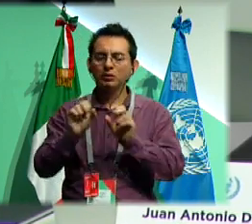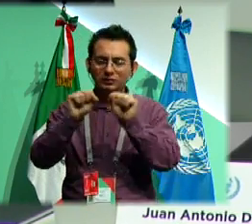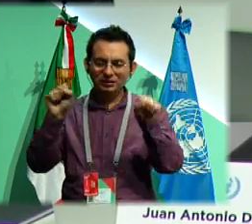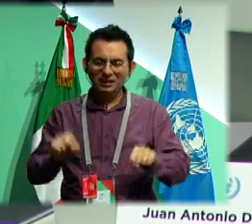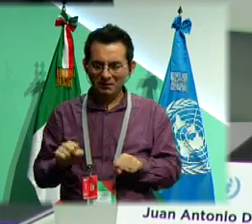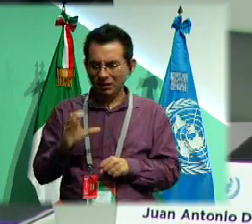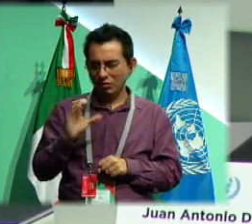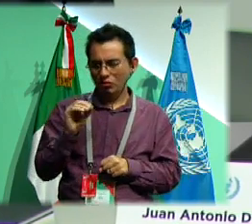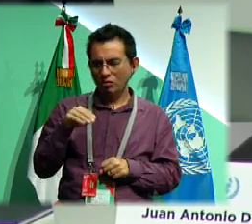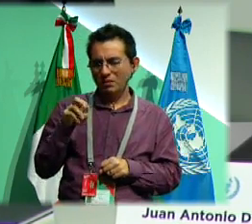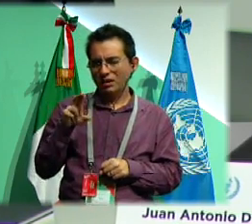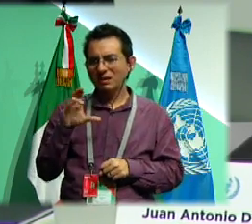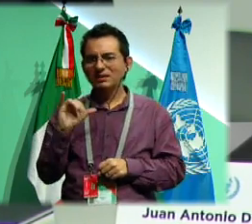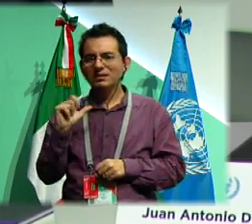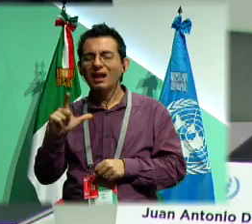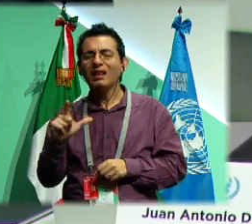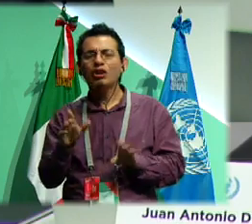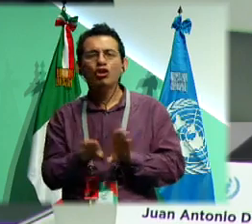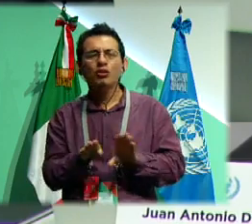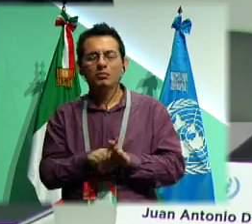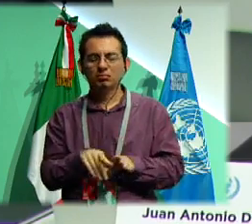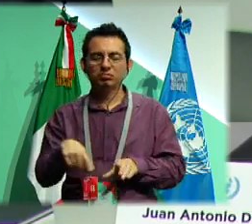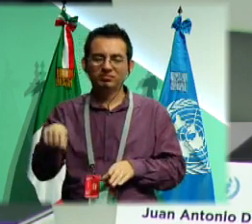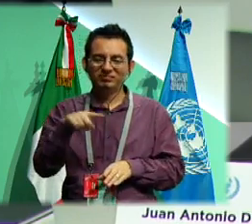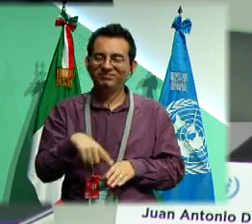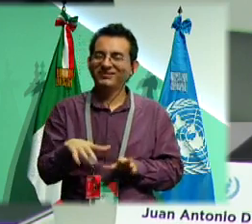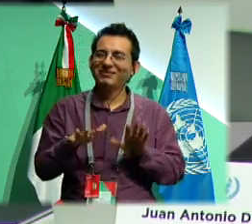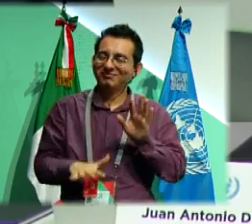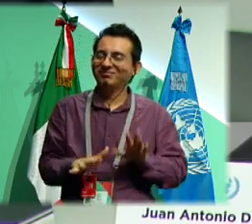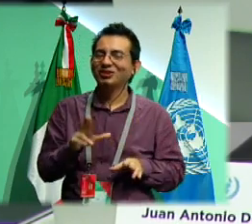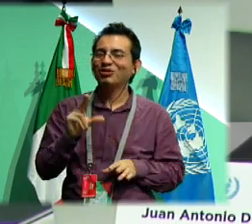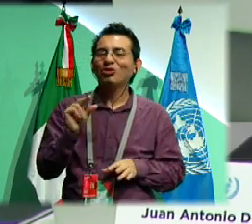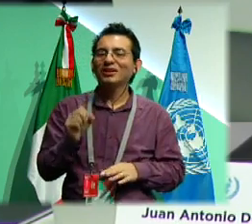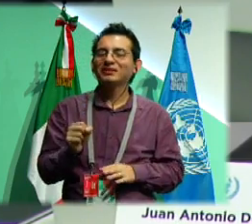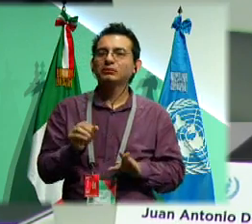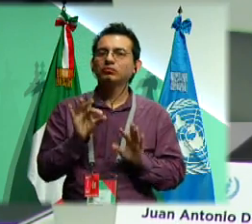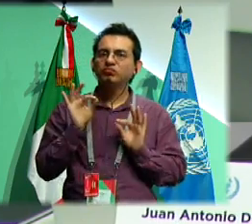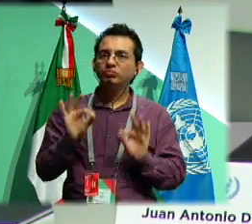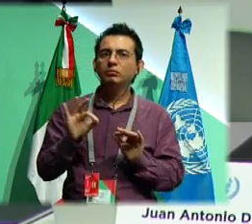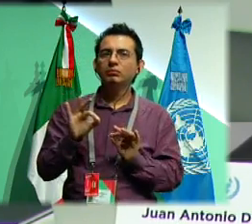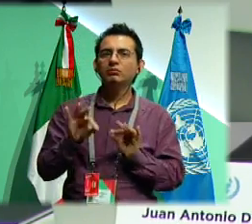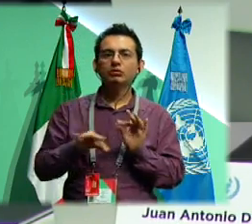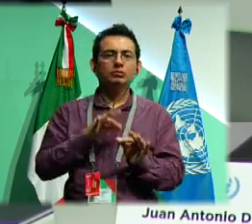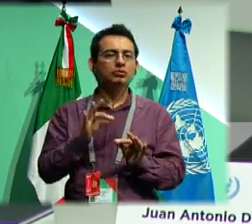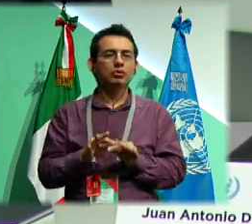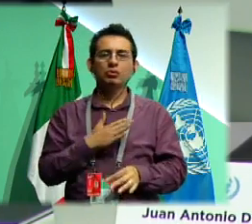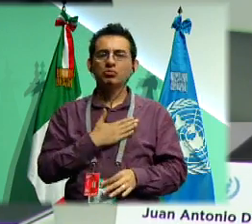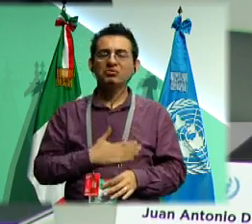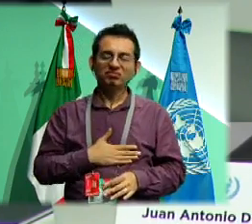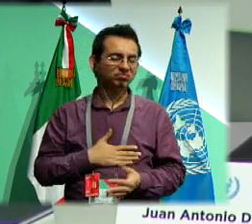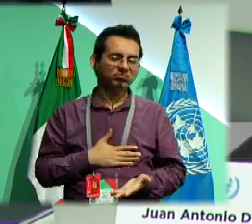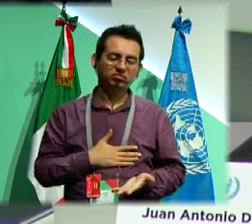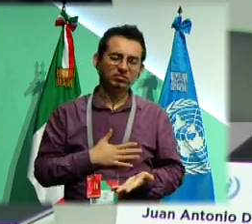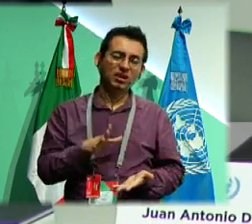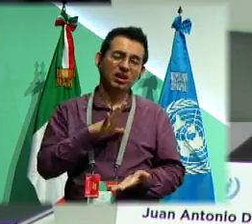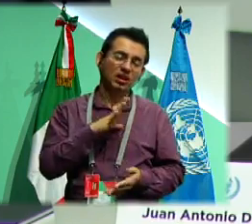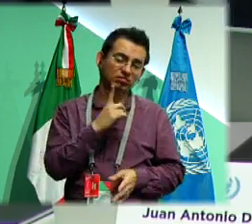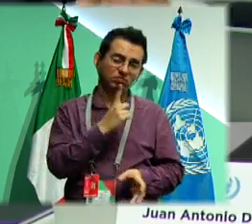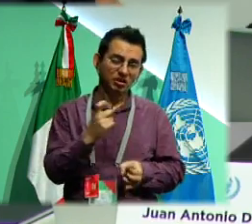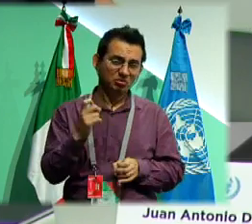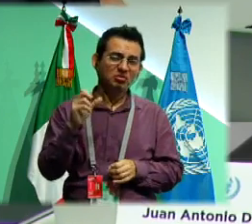ça n'est pas juste et ça n'est pas vrai. Il y a 150 accords